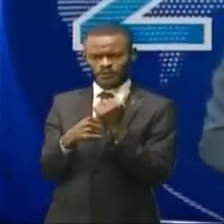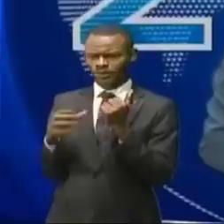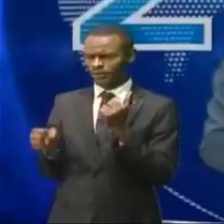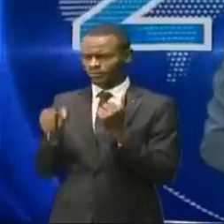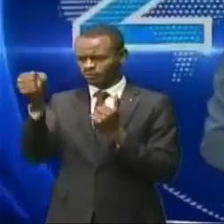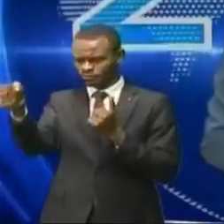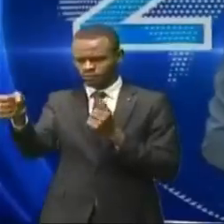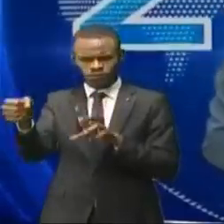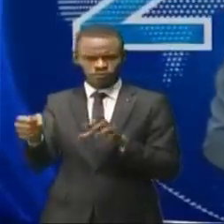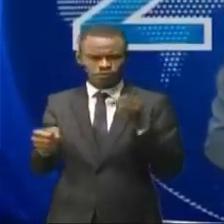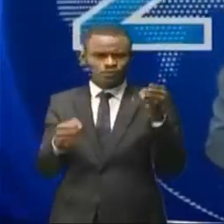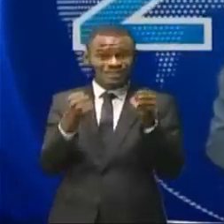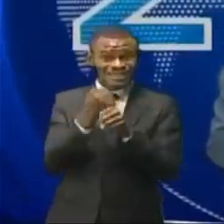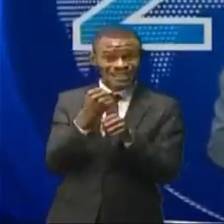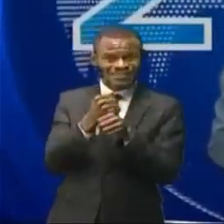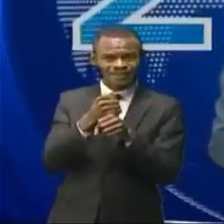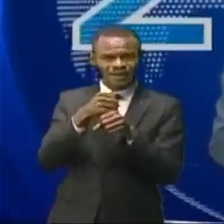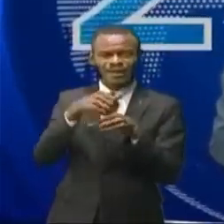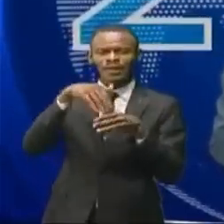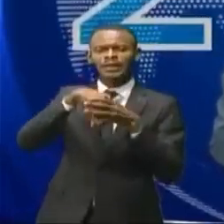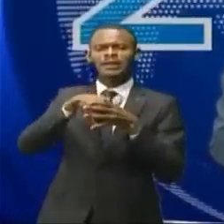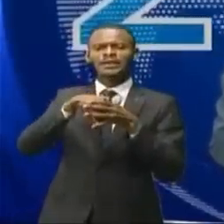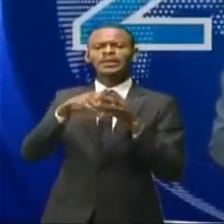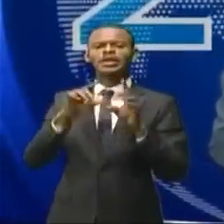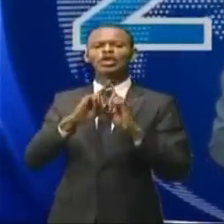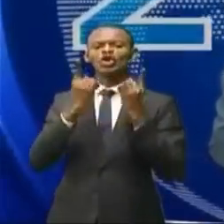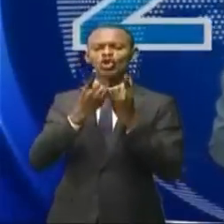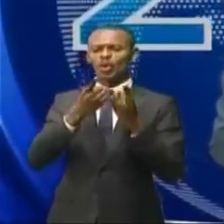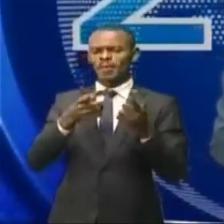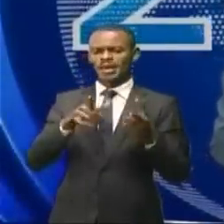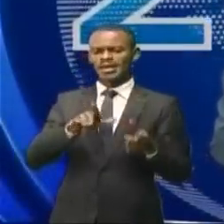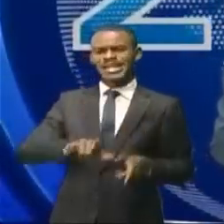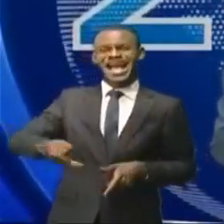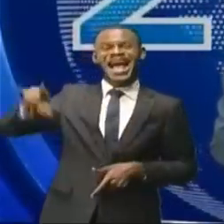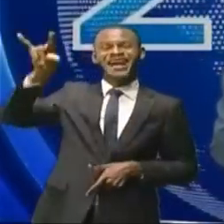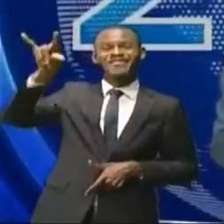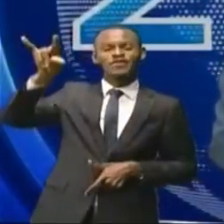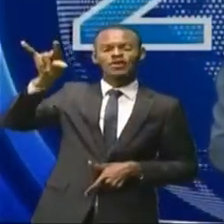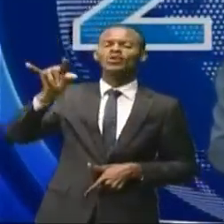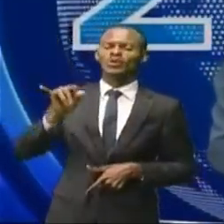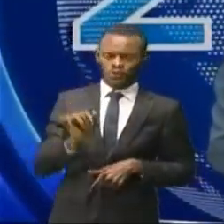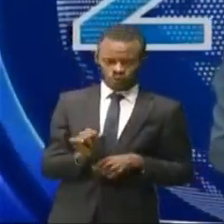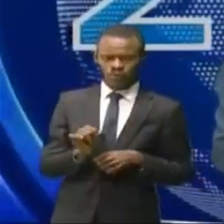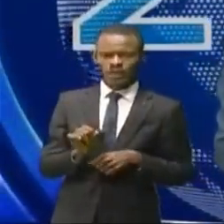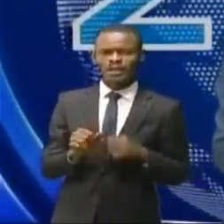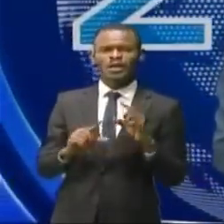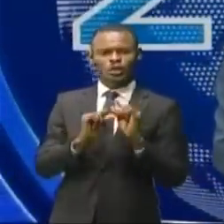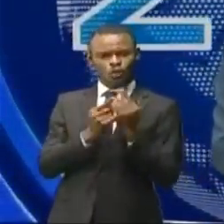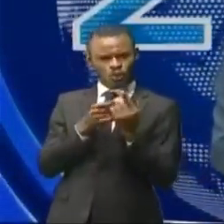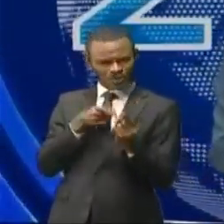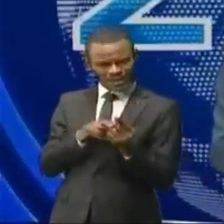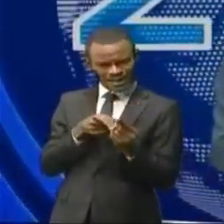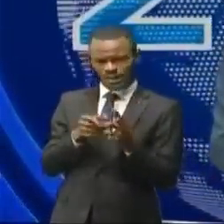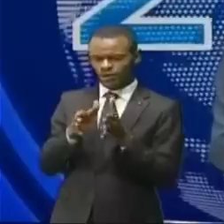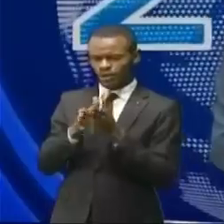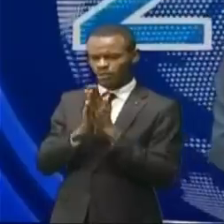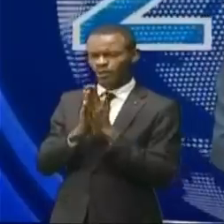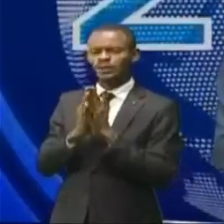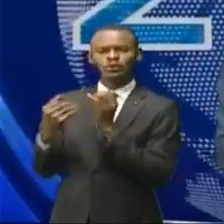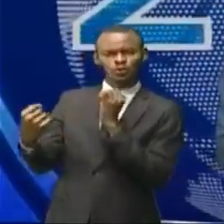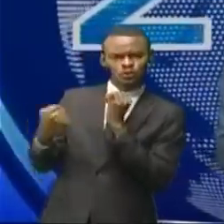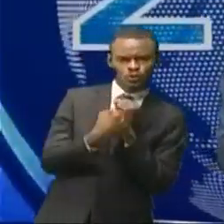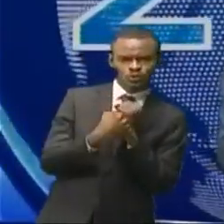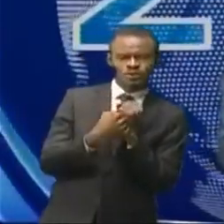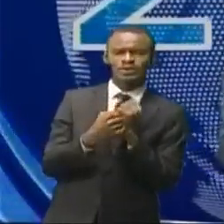l'aviation ces opérateurs économiques demandent l'appui de la RCP pour que les cahiers de valeur